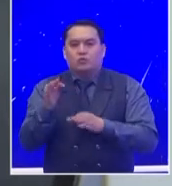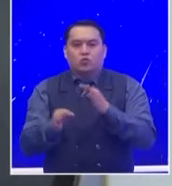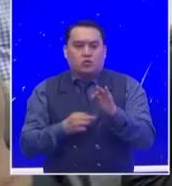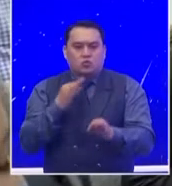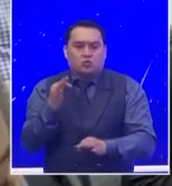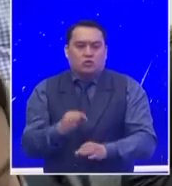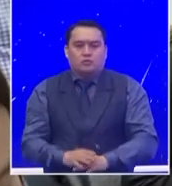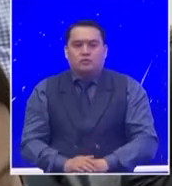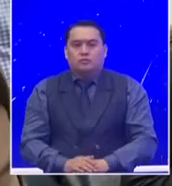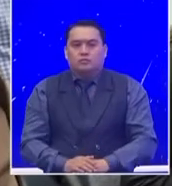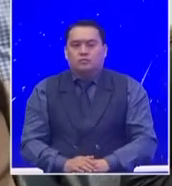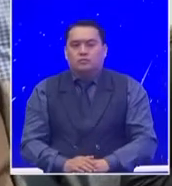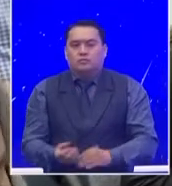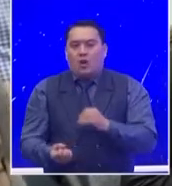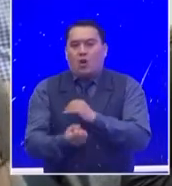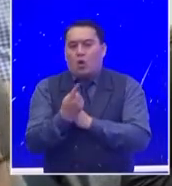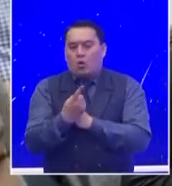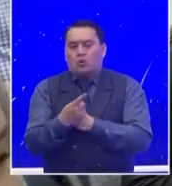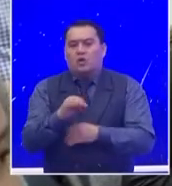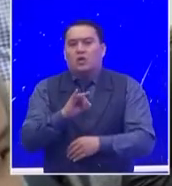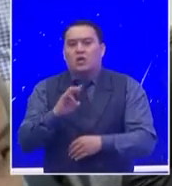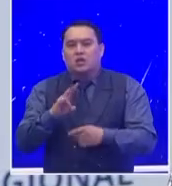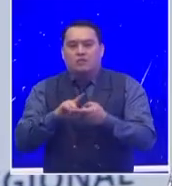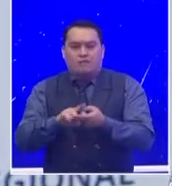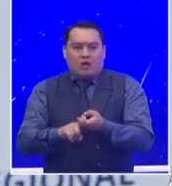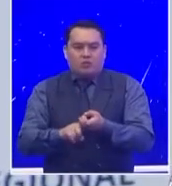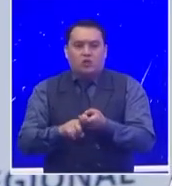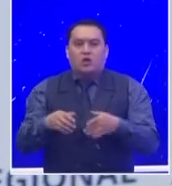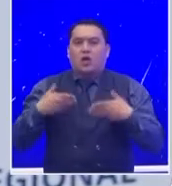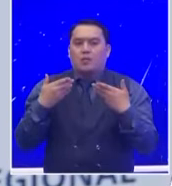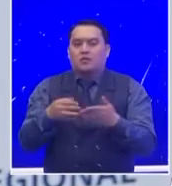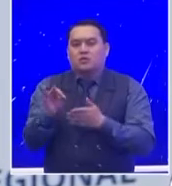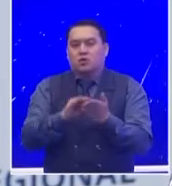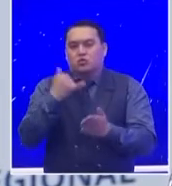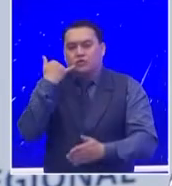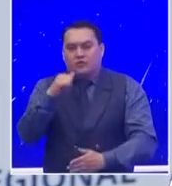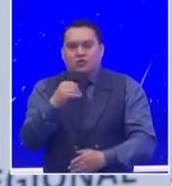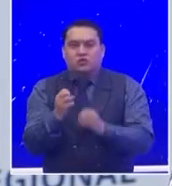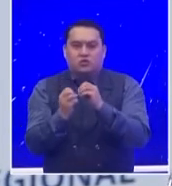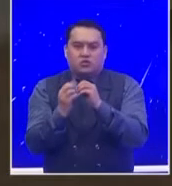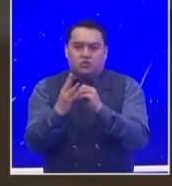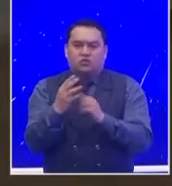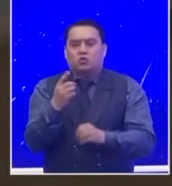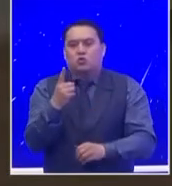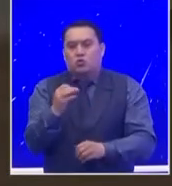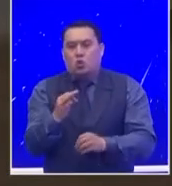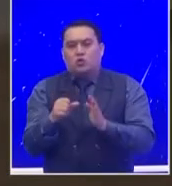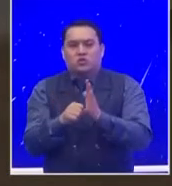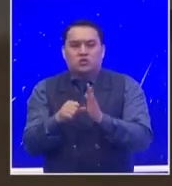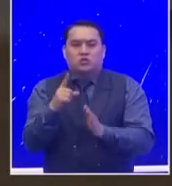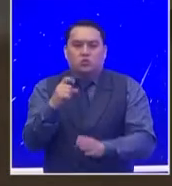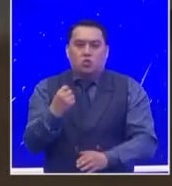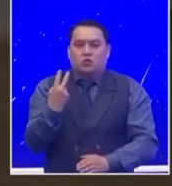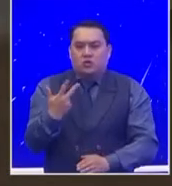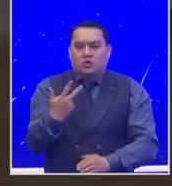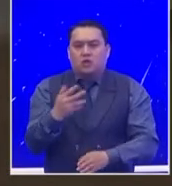круглосуточно. При появлении симптомов коронавирусной инфекции специалисты рекомендуют сразу звонить по номеру 1406, либо в 103,